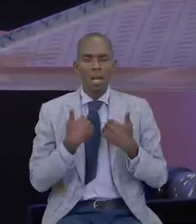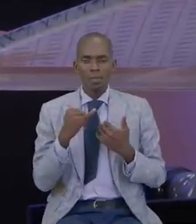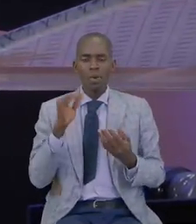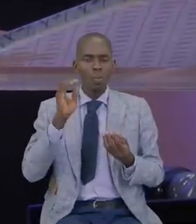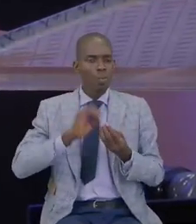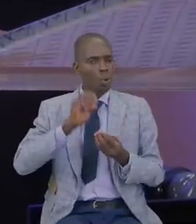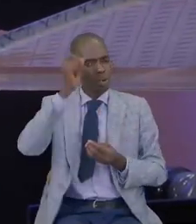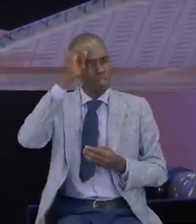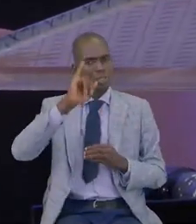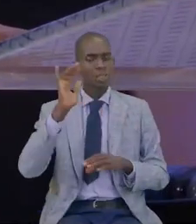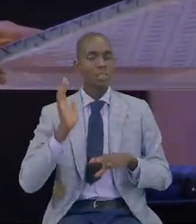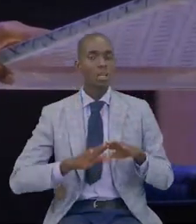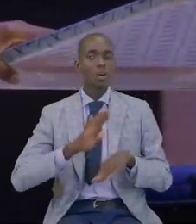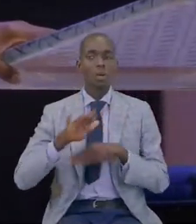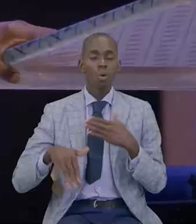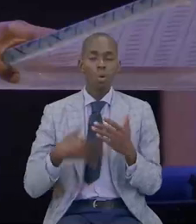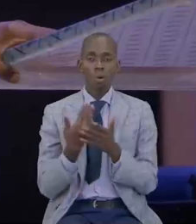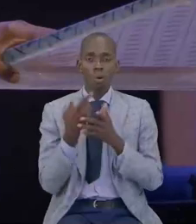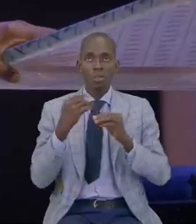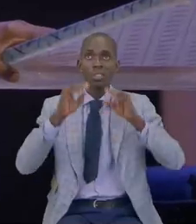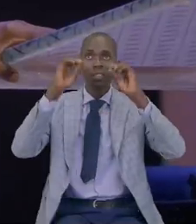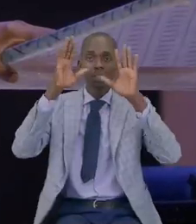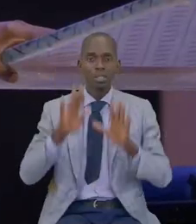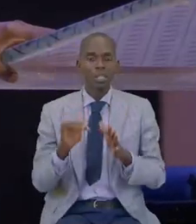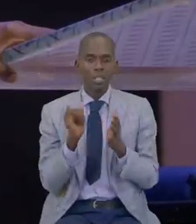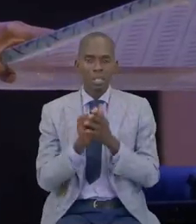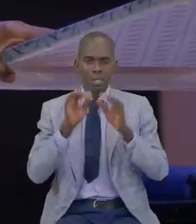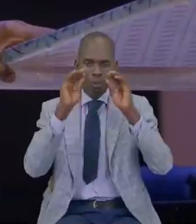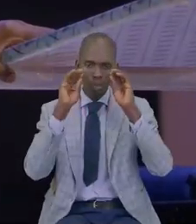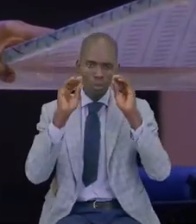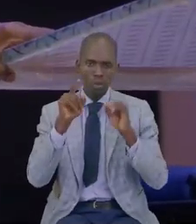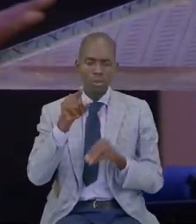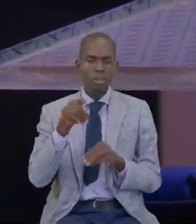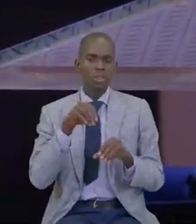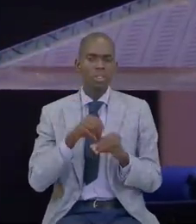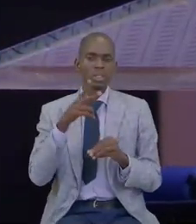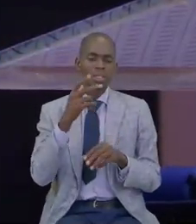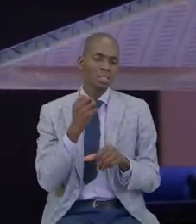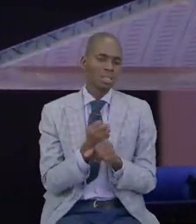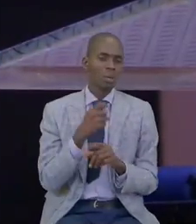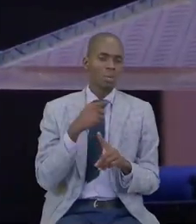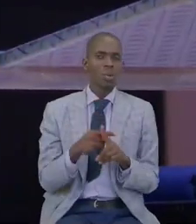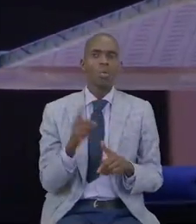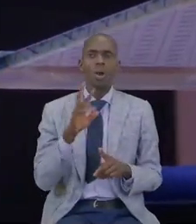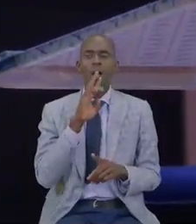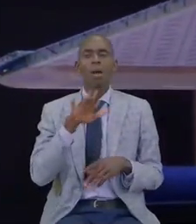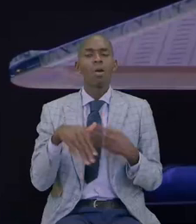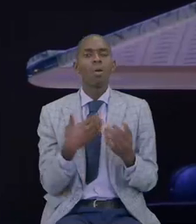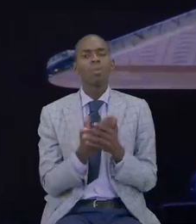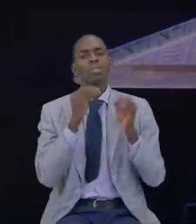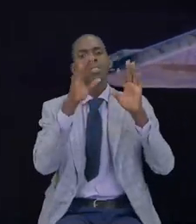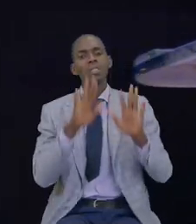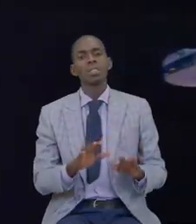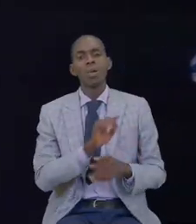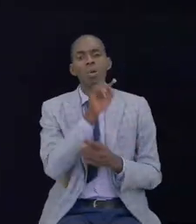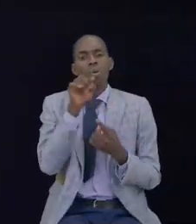que tous les maîtres, les enseignants qui les ont enseigné. Ils étaient où? Quand Nebuchadnezzar avait un